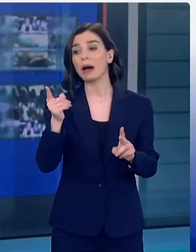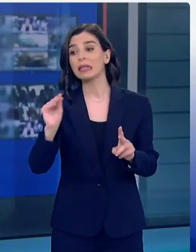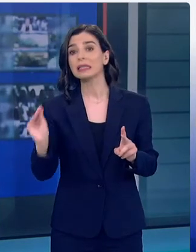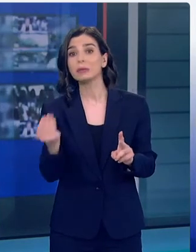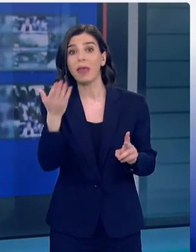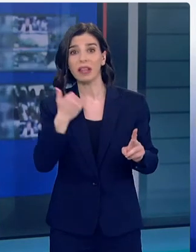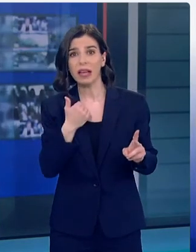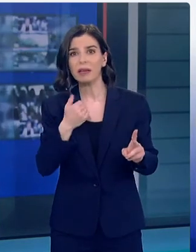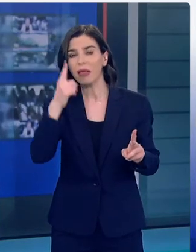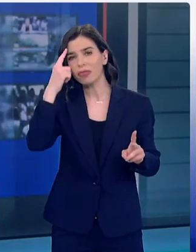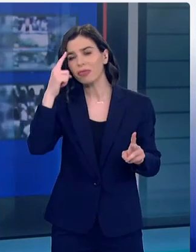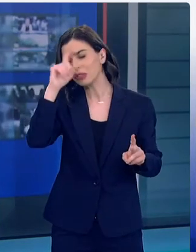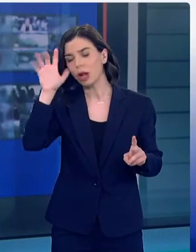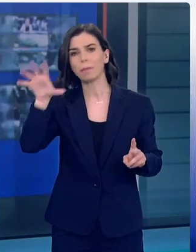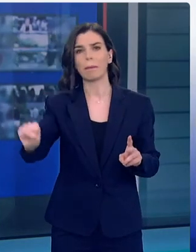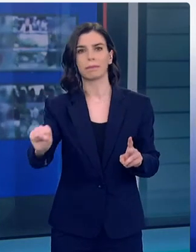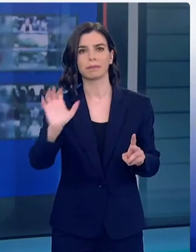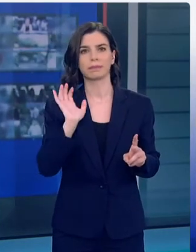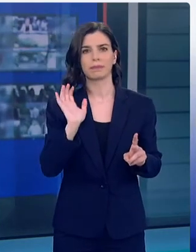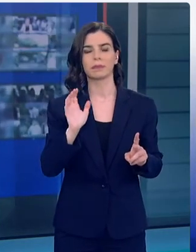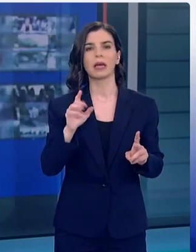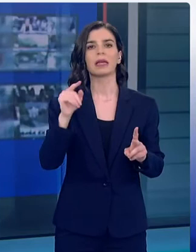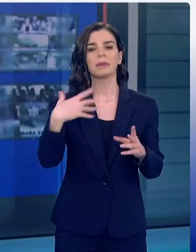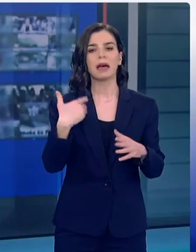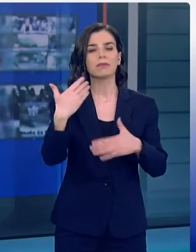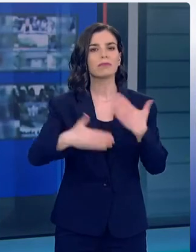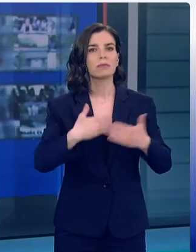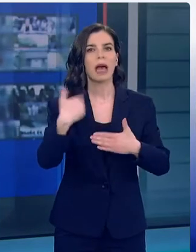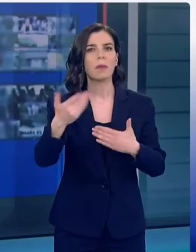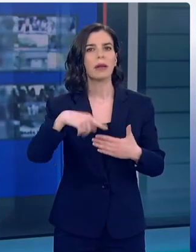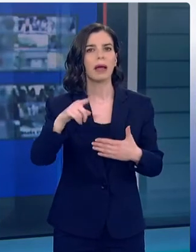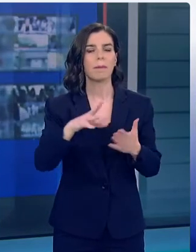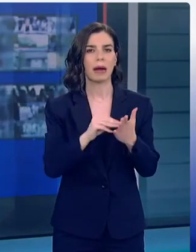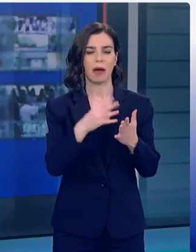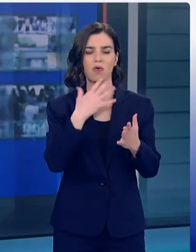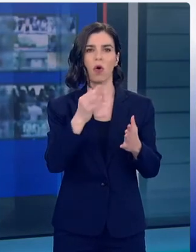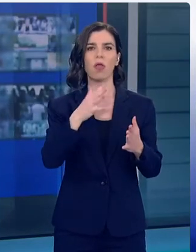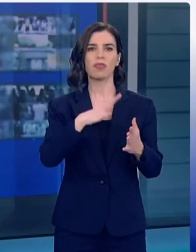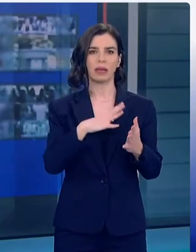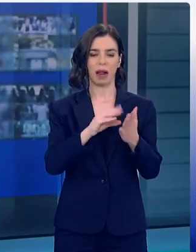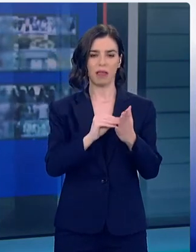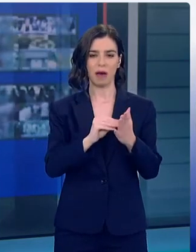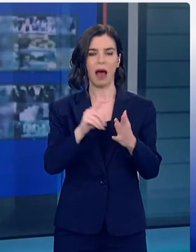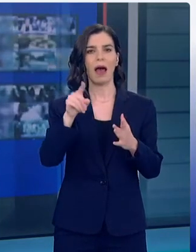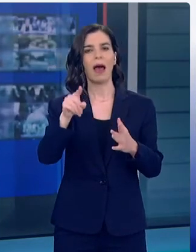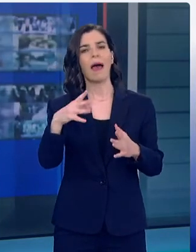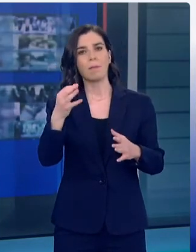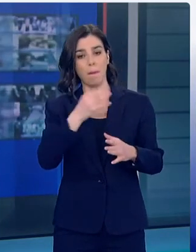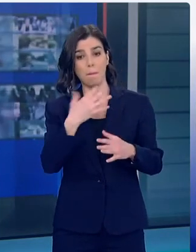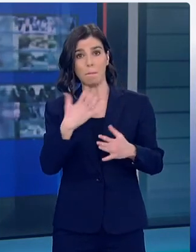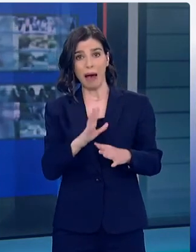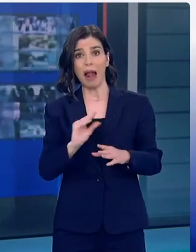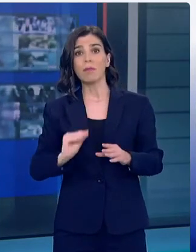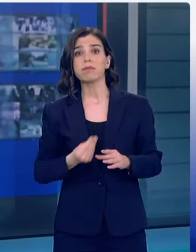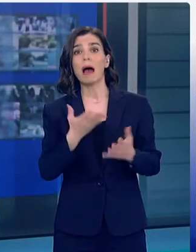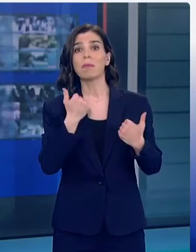να τους πιάσουμε. Και εκεί οι στρατηγικές της επόμενης μέρας είναι, επειδή θες να πιάσεις και αυτούς που δεν έχουν συμπτώματα σε κάποιους ειδικούς χώρους, παραδείγματος